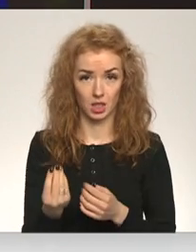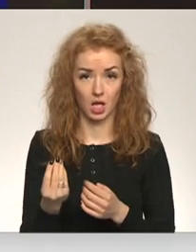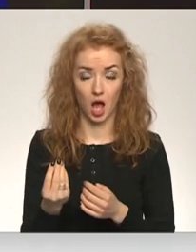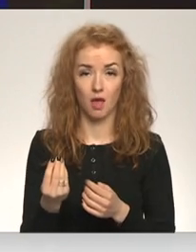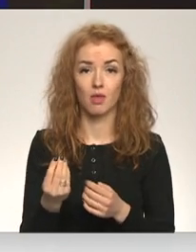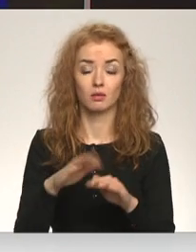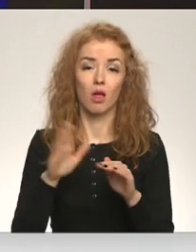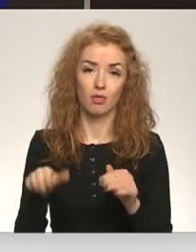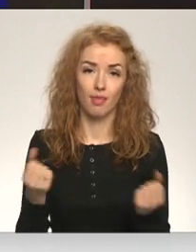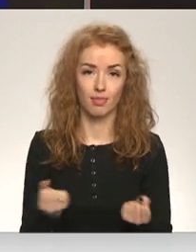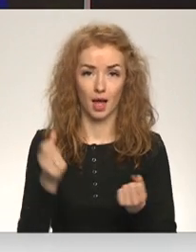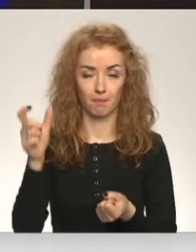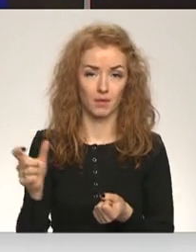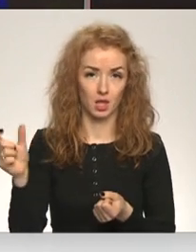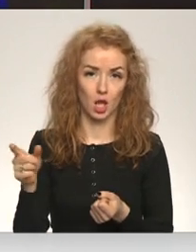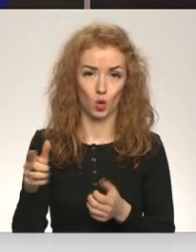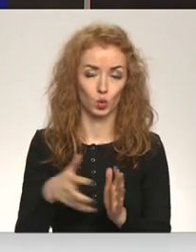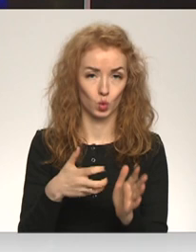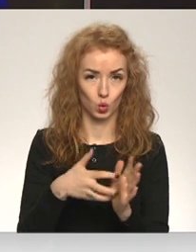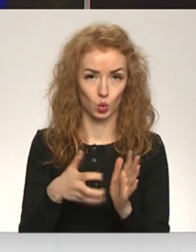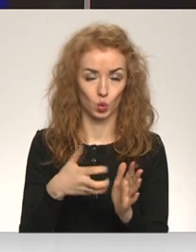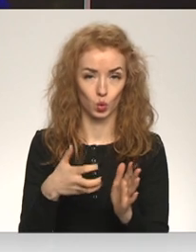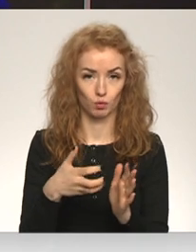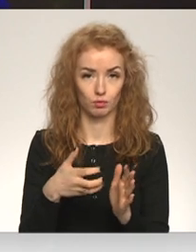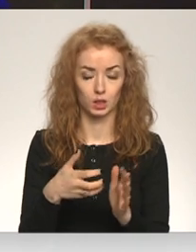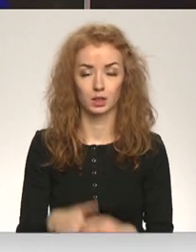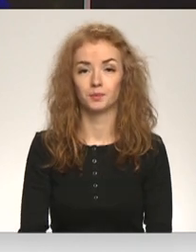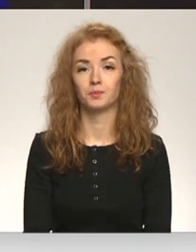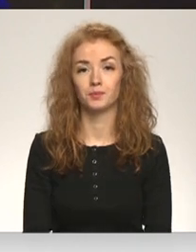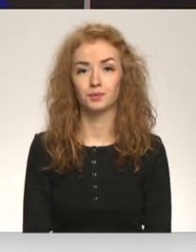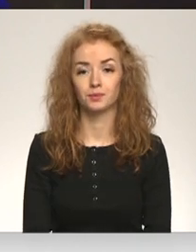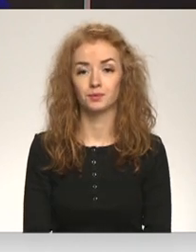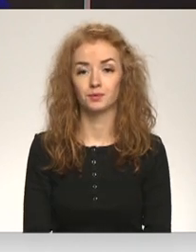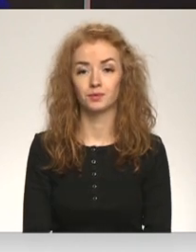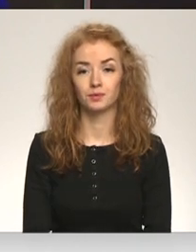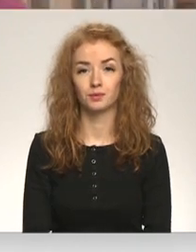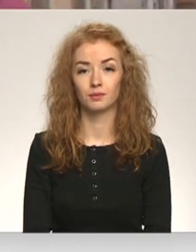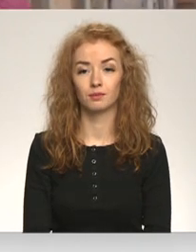ir darbinieku trūkums. Nākamajā sižetā par situāciju, piemēram, pagājušās nedēļas otrajā pusē.